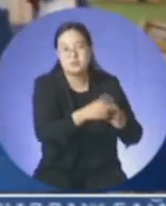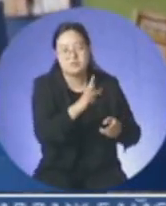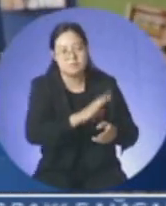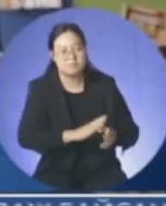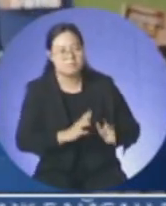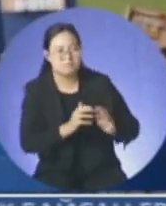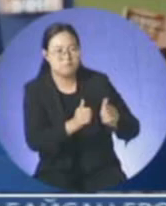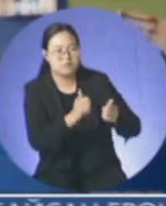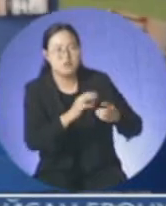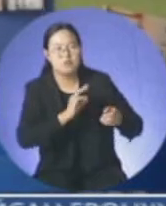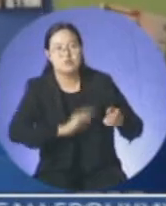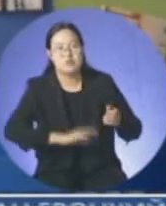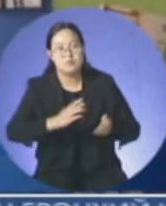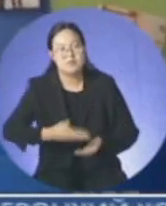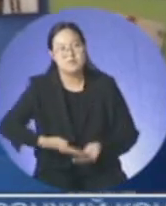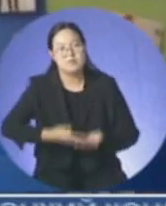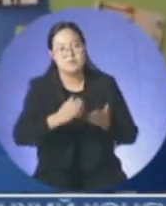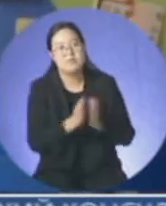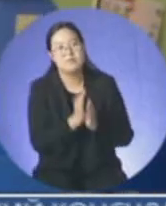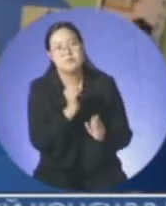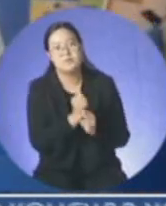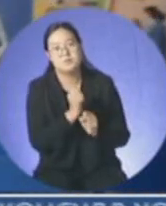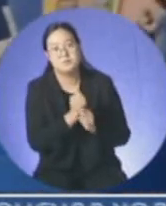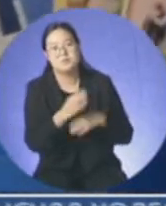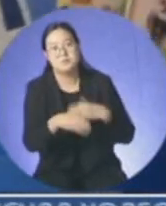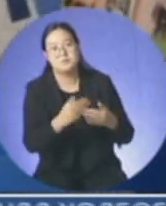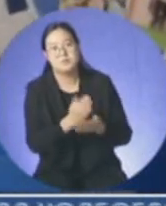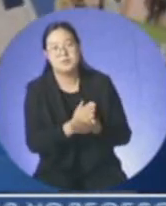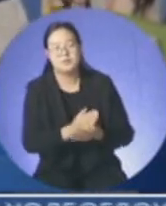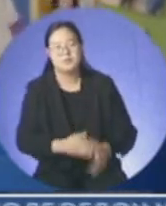бэхжүүлэх чиглэлээр бичлэг үзүүлэх Улаанбаатар